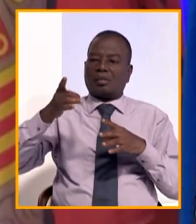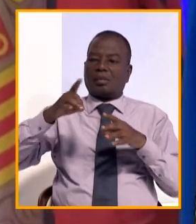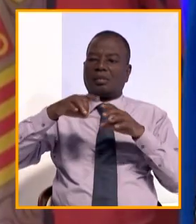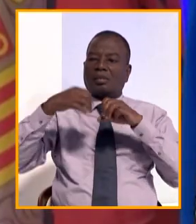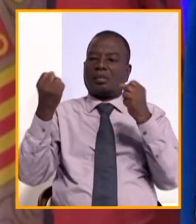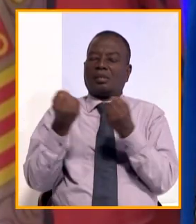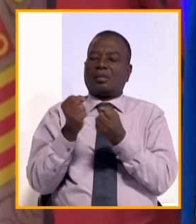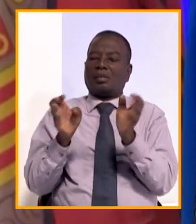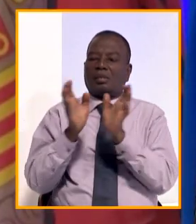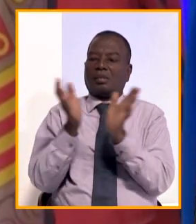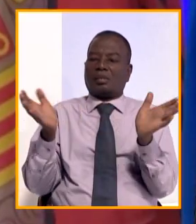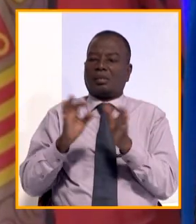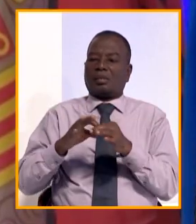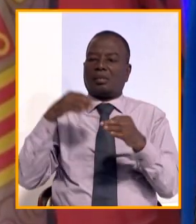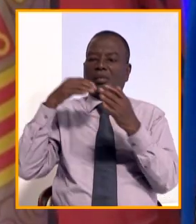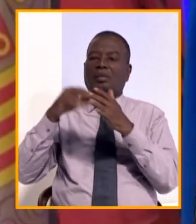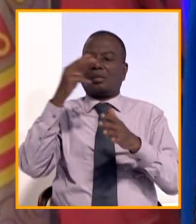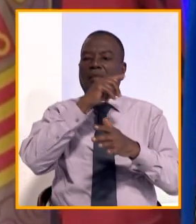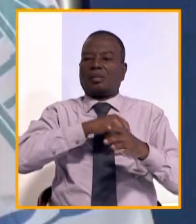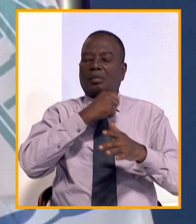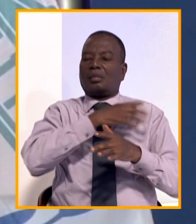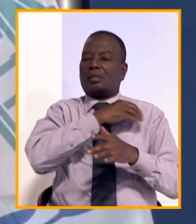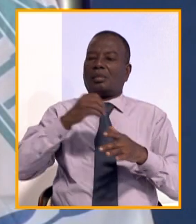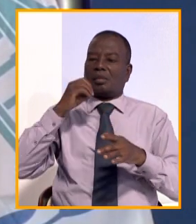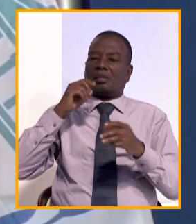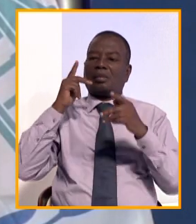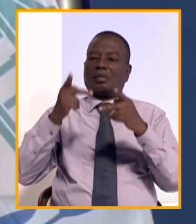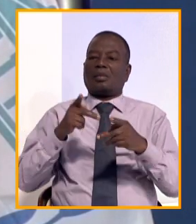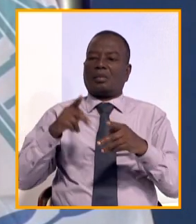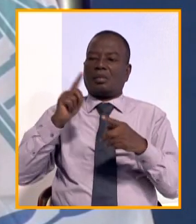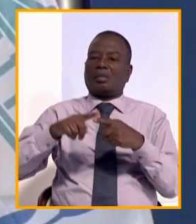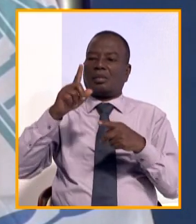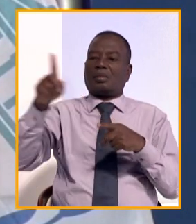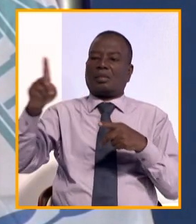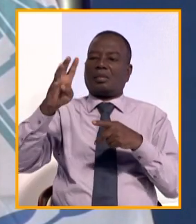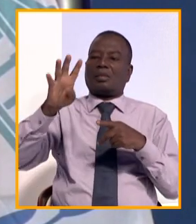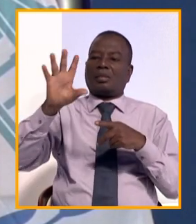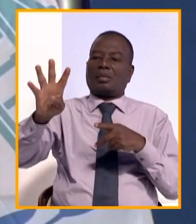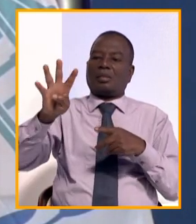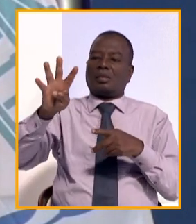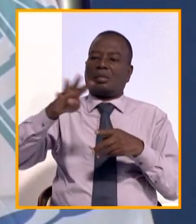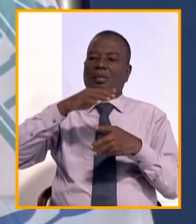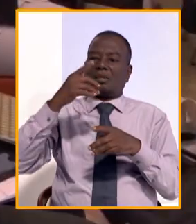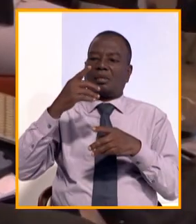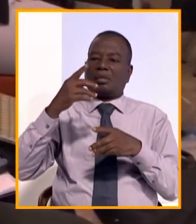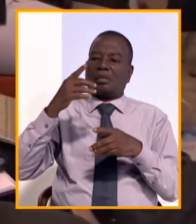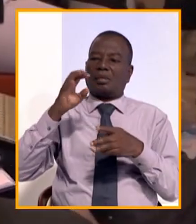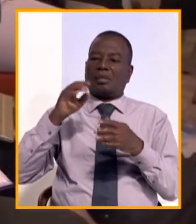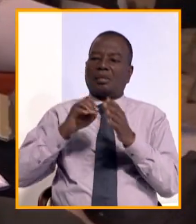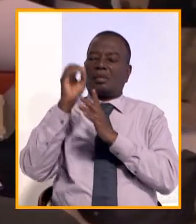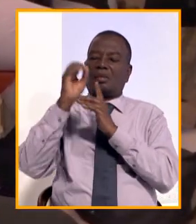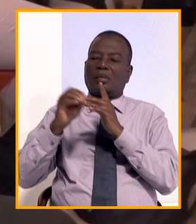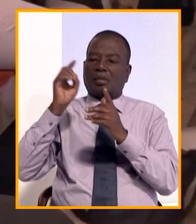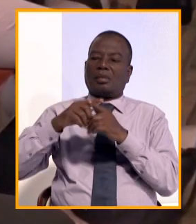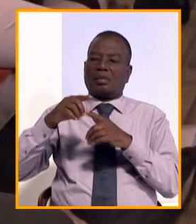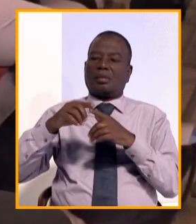des parlements contre la corruption au Bénin. Adama Big Togo aussi présent à la 145e session de l'UIP, Union interparlementaire, en octobre à